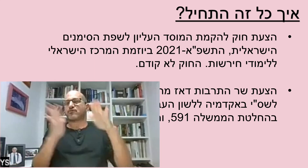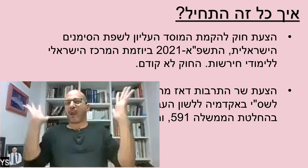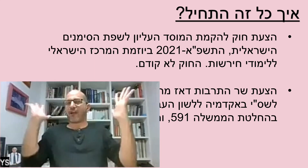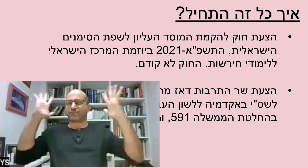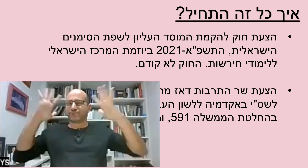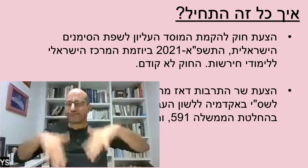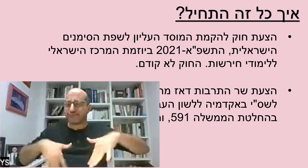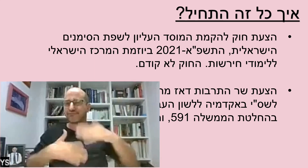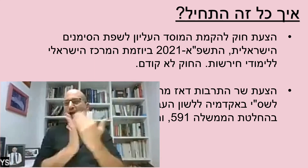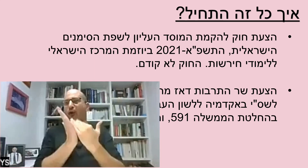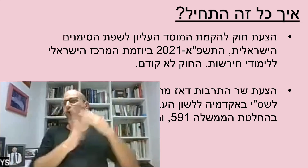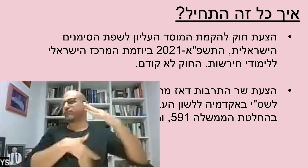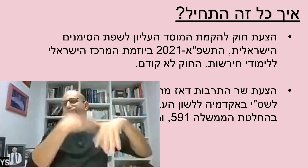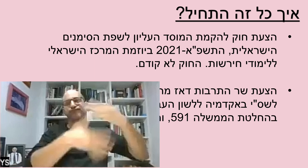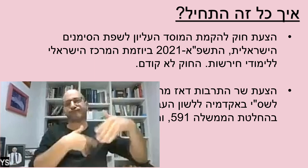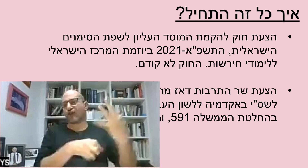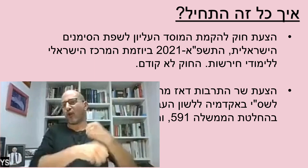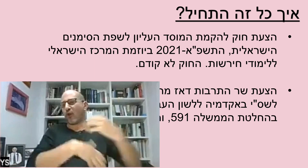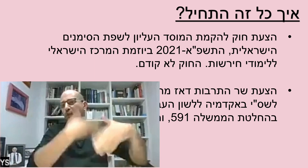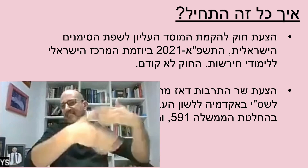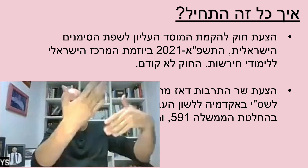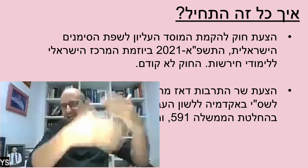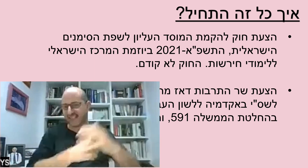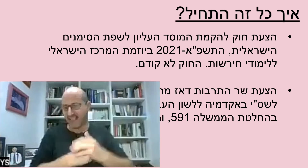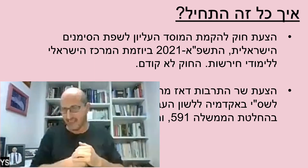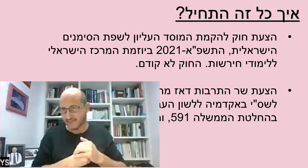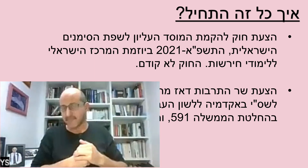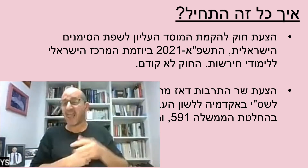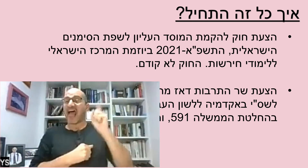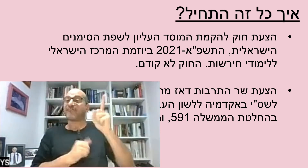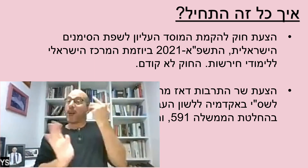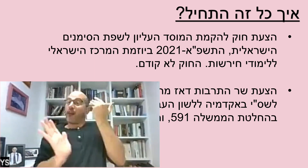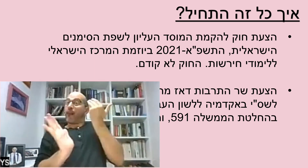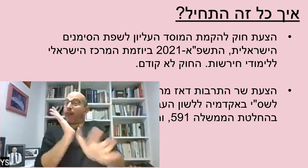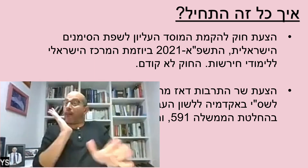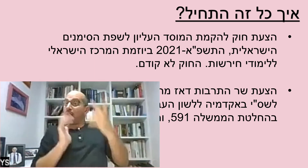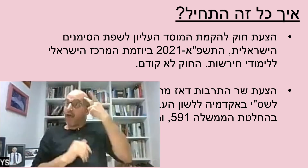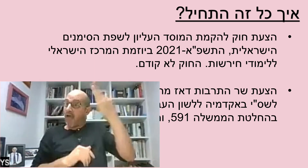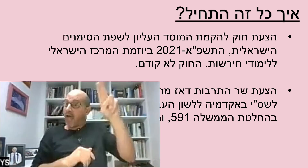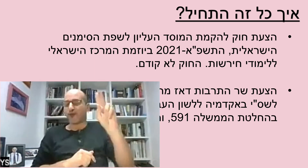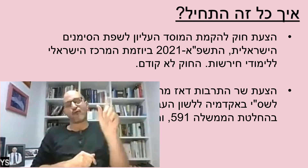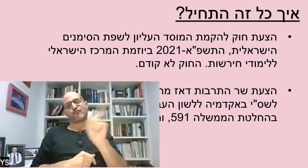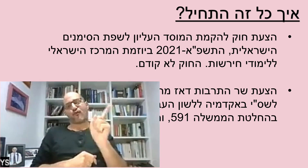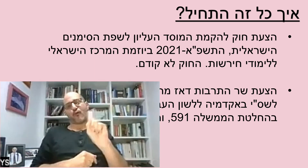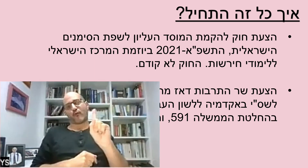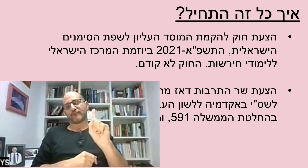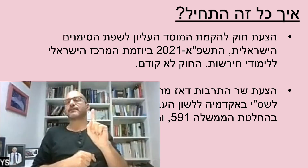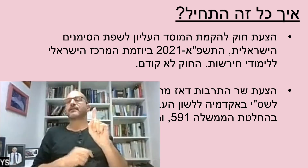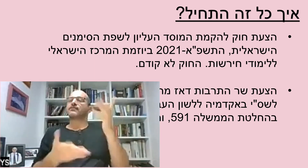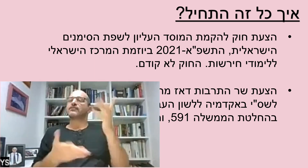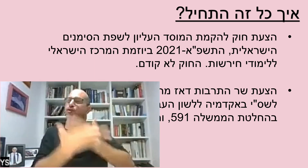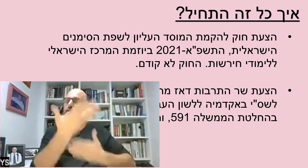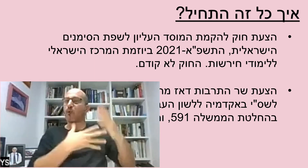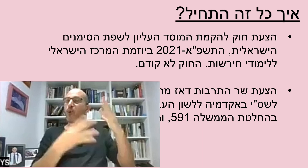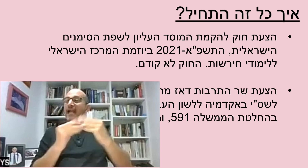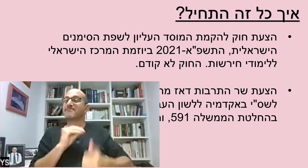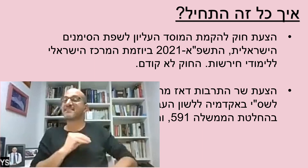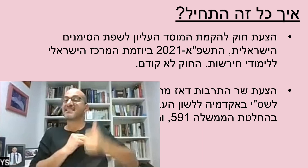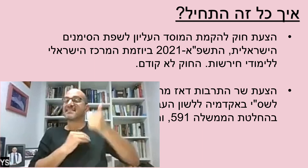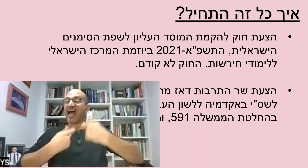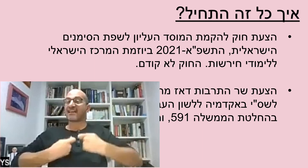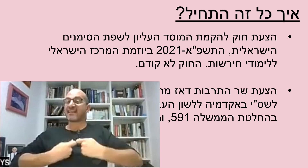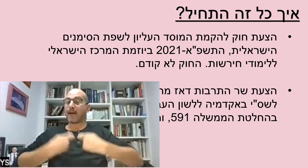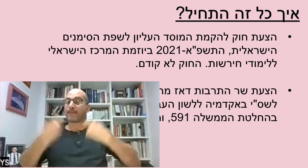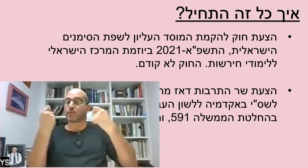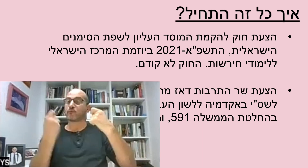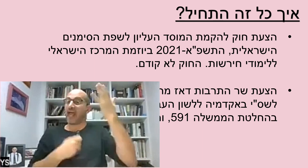ובגלל שהממשלה נפלה אז והיה בלגן עם החוקים, לא התקדמו, אבל הרעיון לא ירד מהפרק.